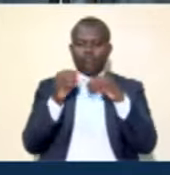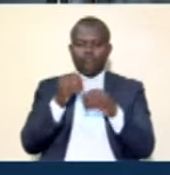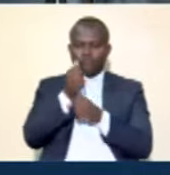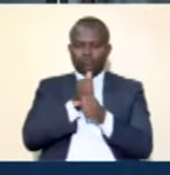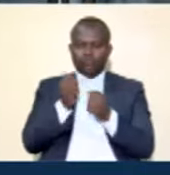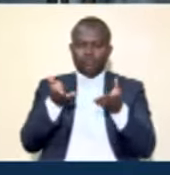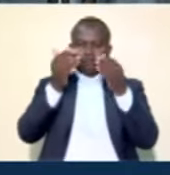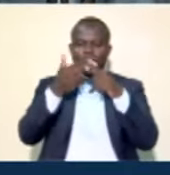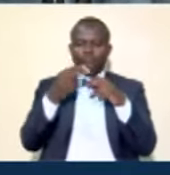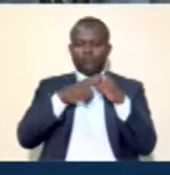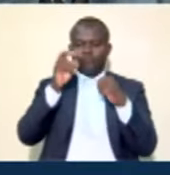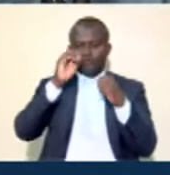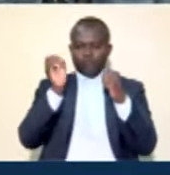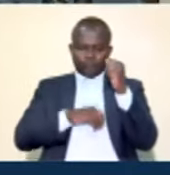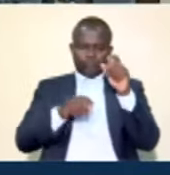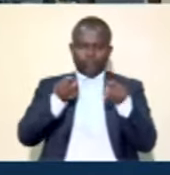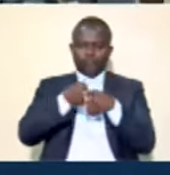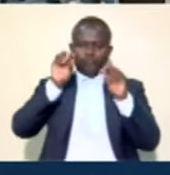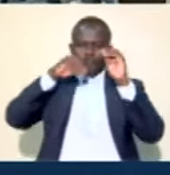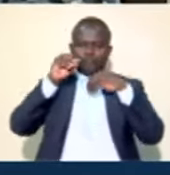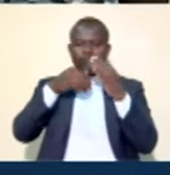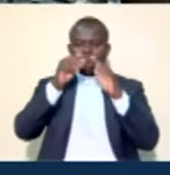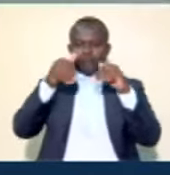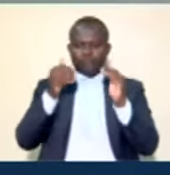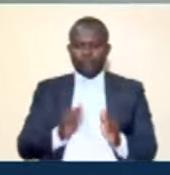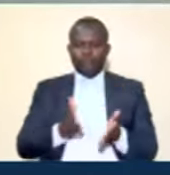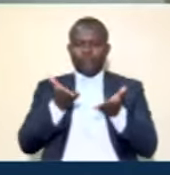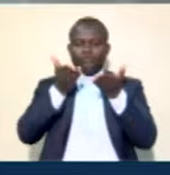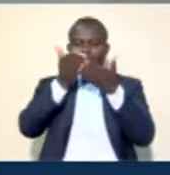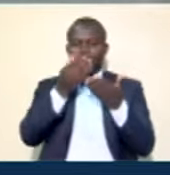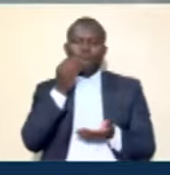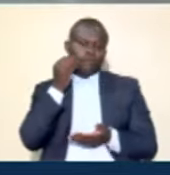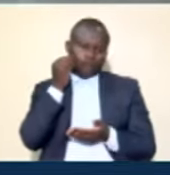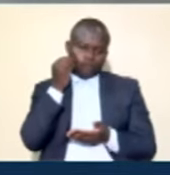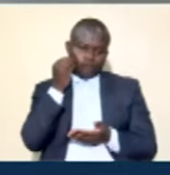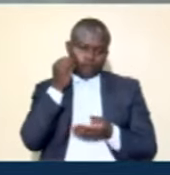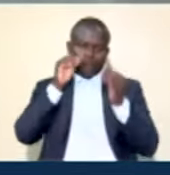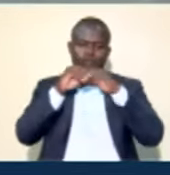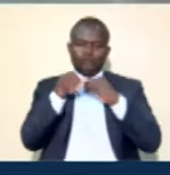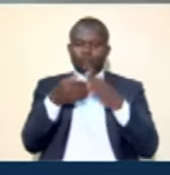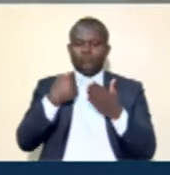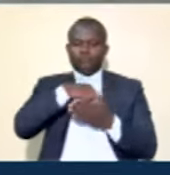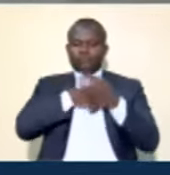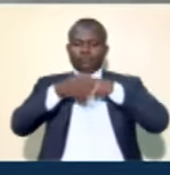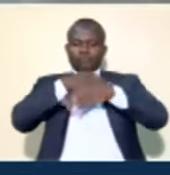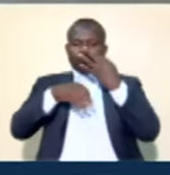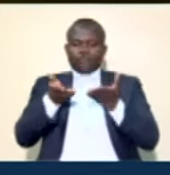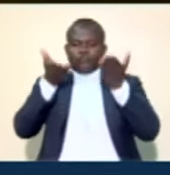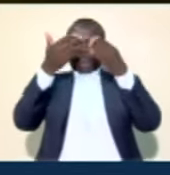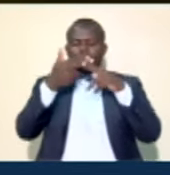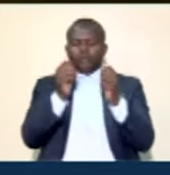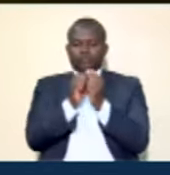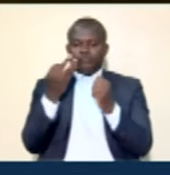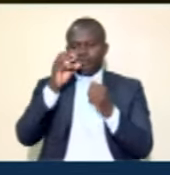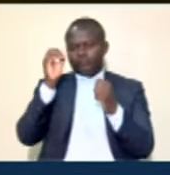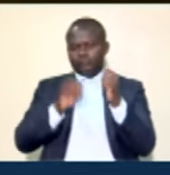wari wazamutseho 7%, kimwe n'umusaruro w'ibihingwa ngandurarugo. Umusaruro w'inganda wazamutseho